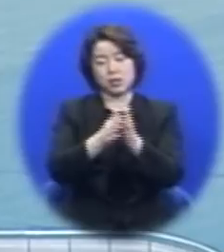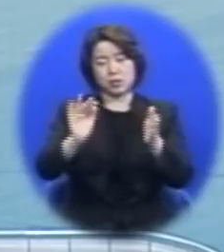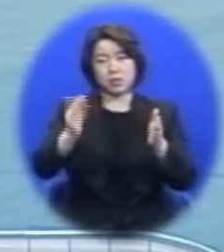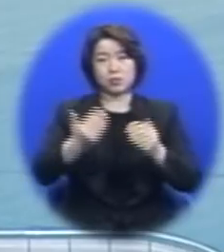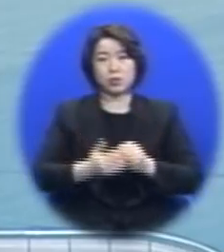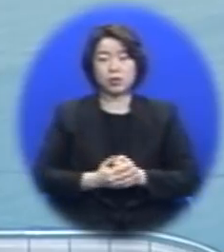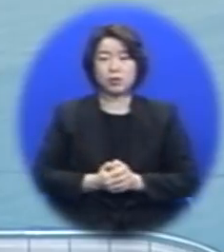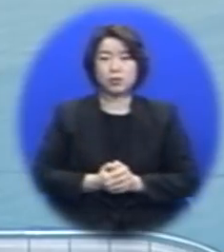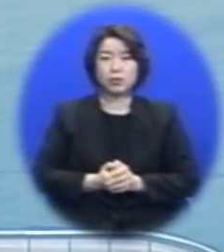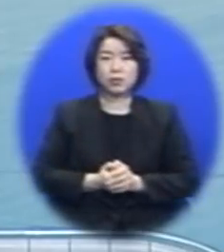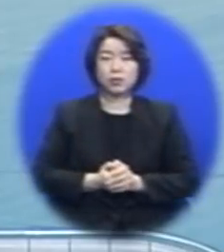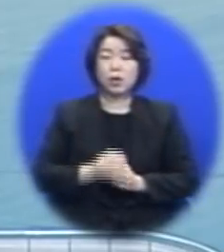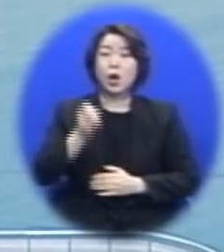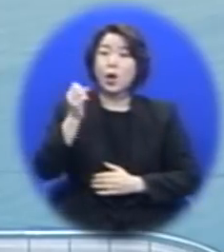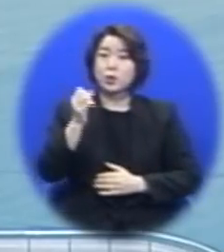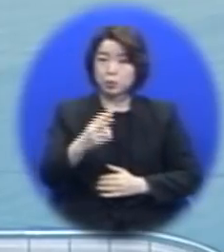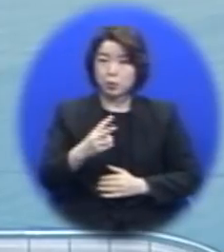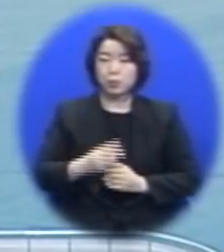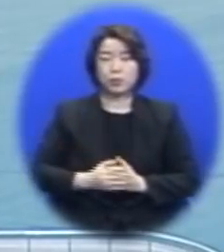게다가